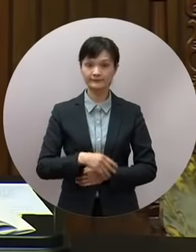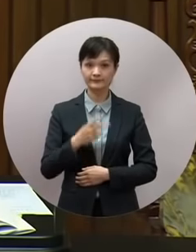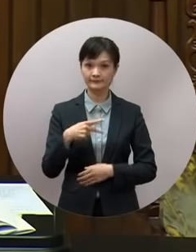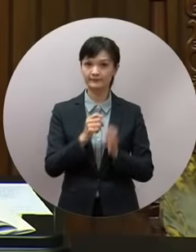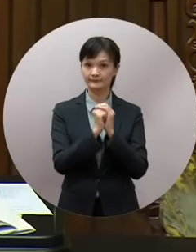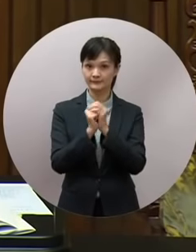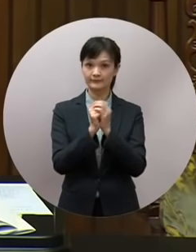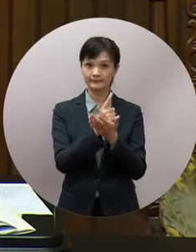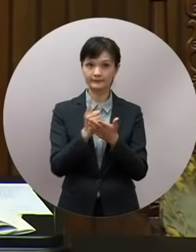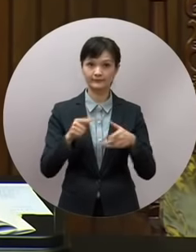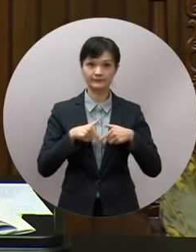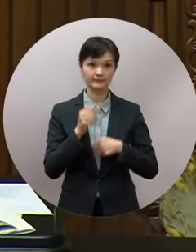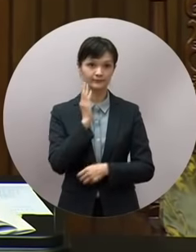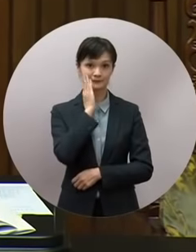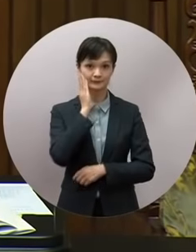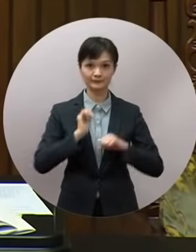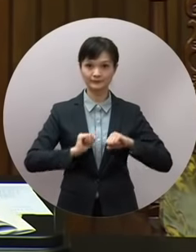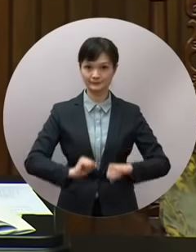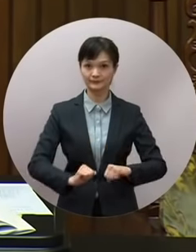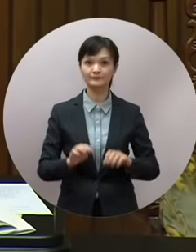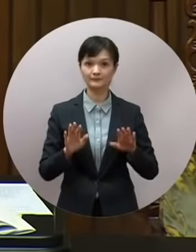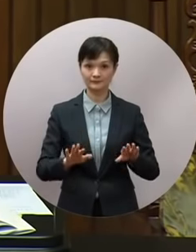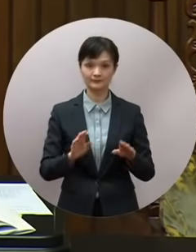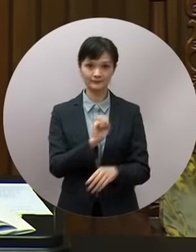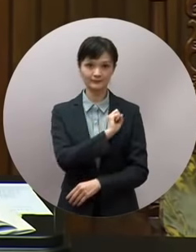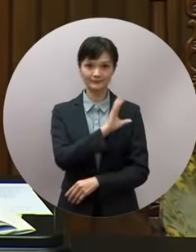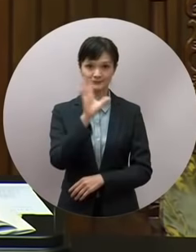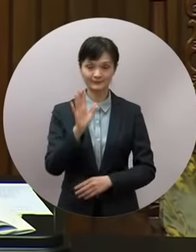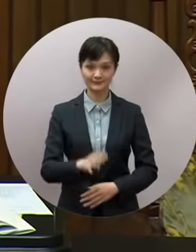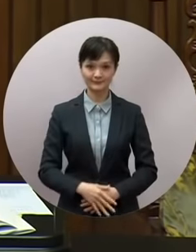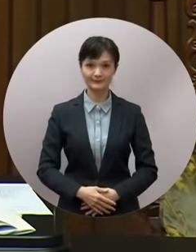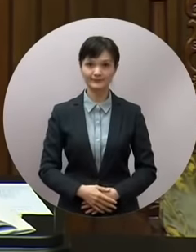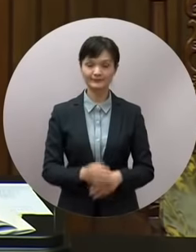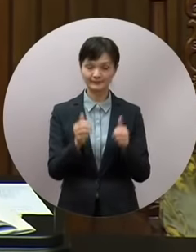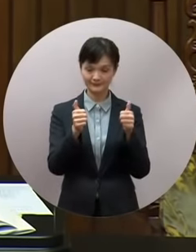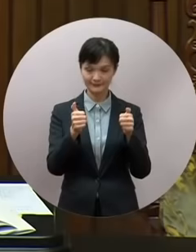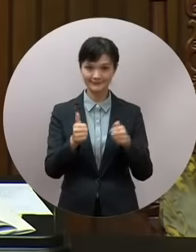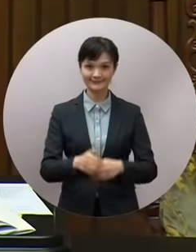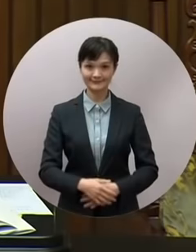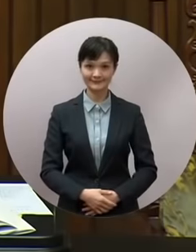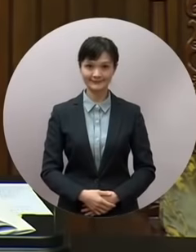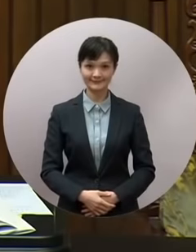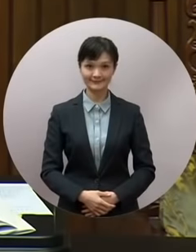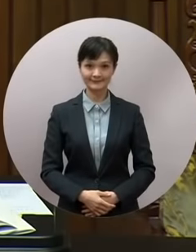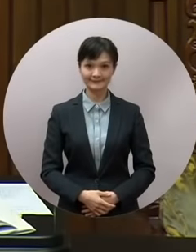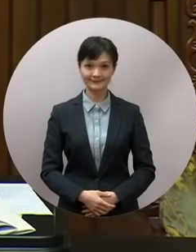大家顺心健康。现在散会，谢谢大家。